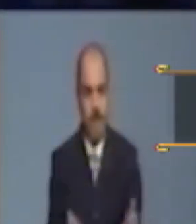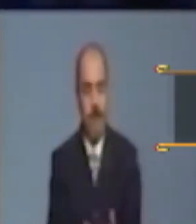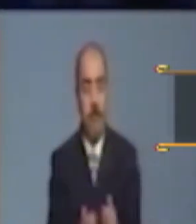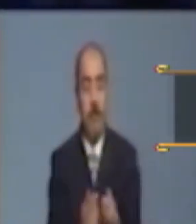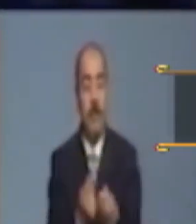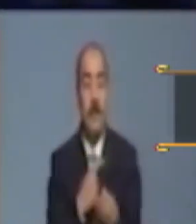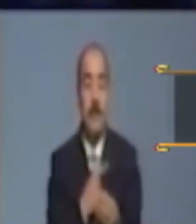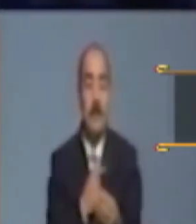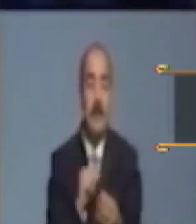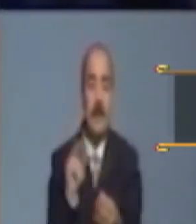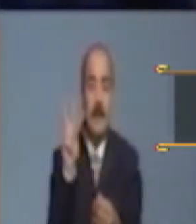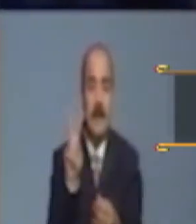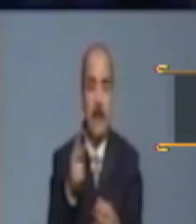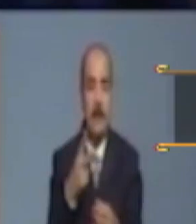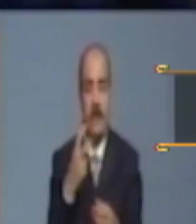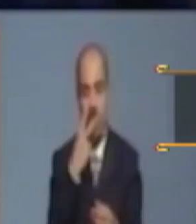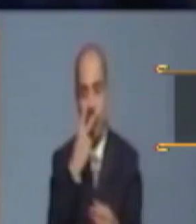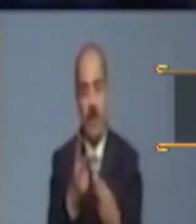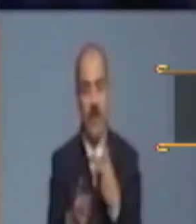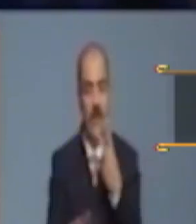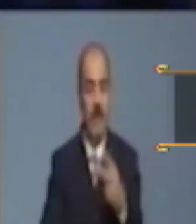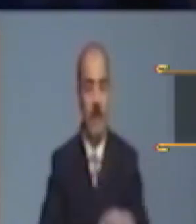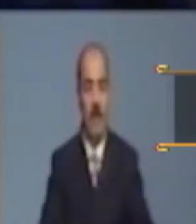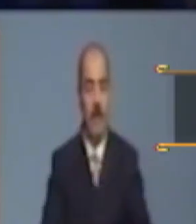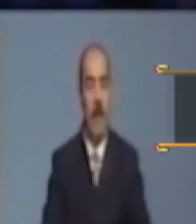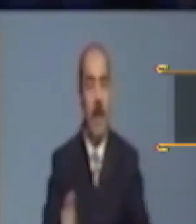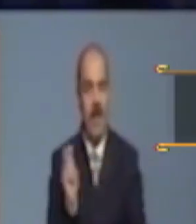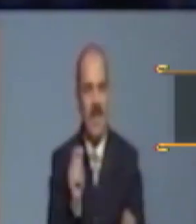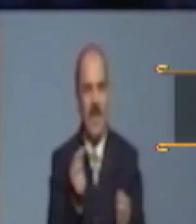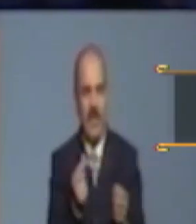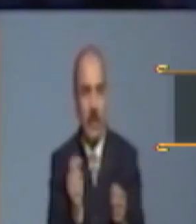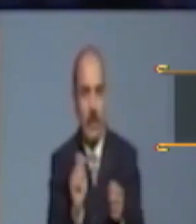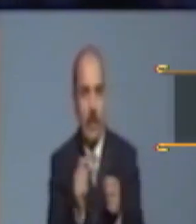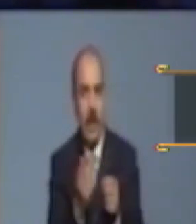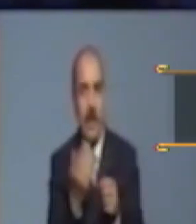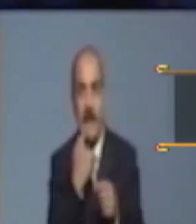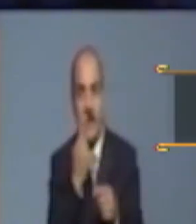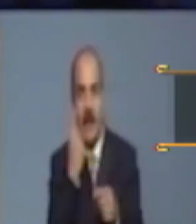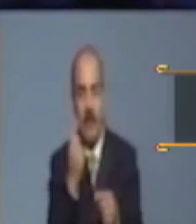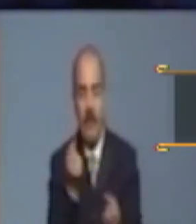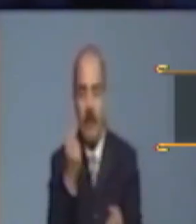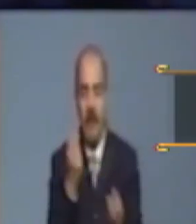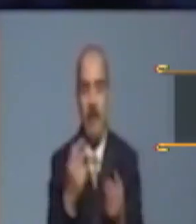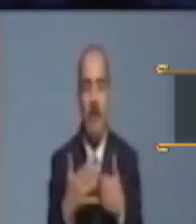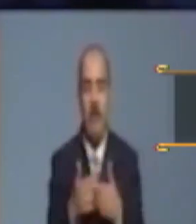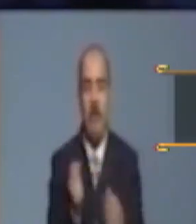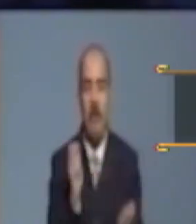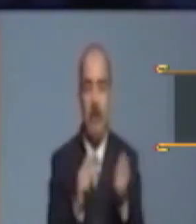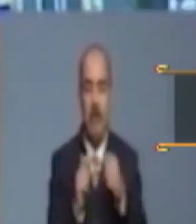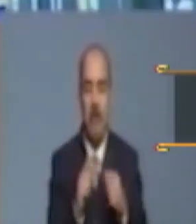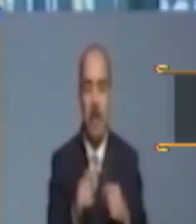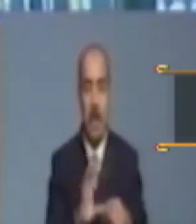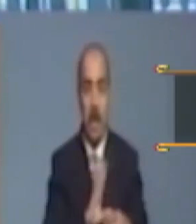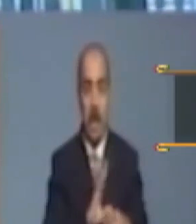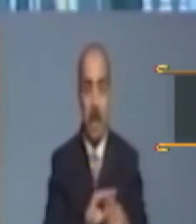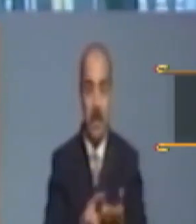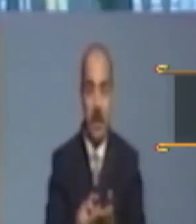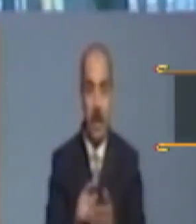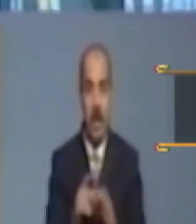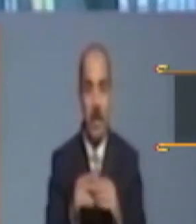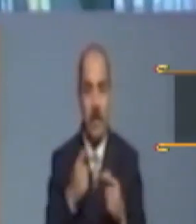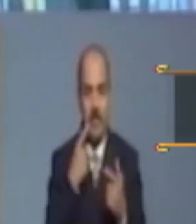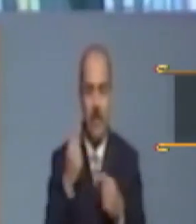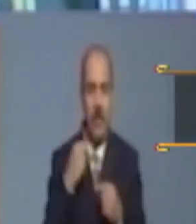اللي موجودة قدام سيادتك، اللي تم تعديل بعض مواصفاتها طبقا لمطالب إدارة سلاح المشاة في القوات